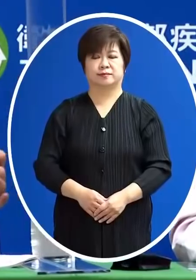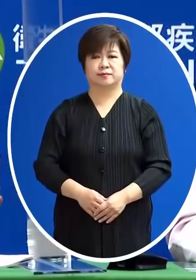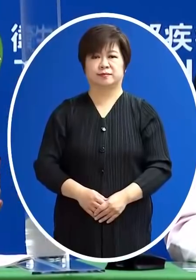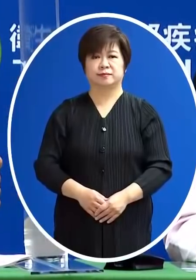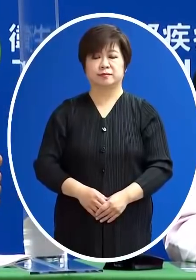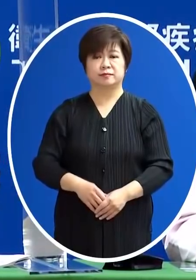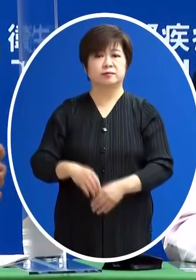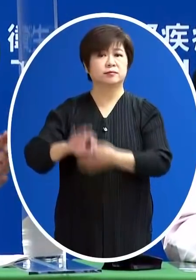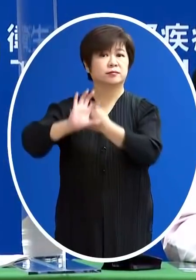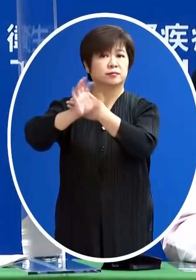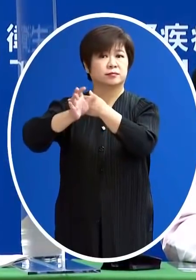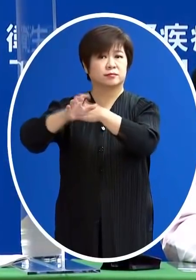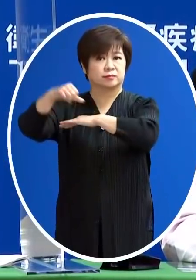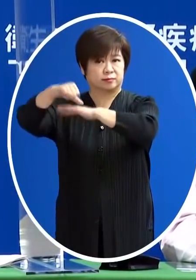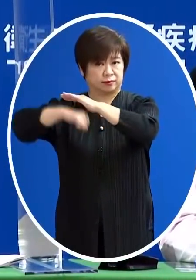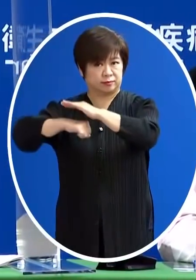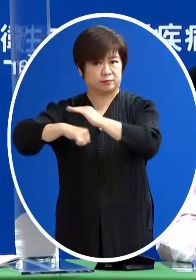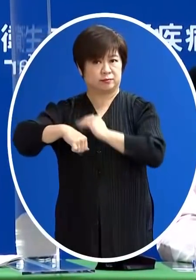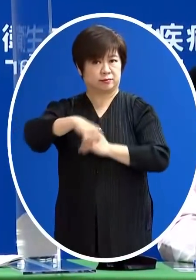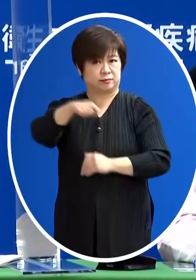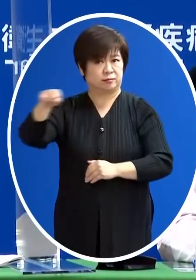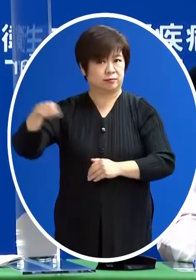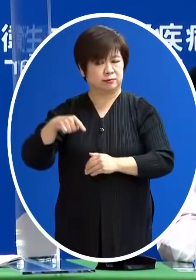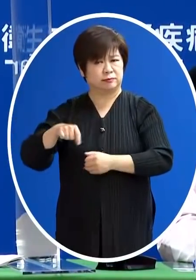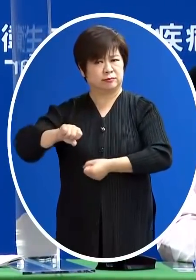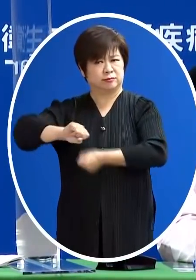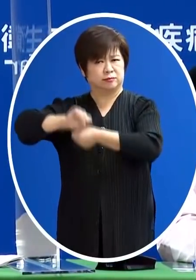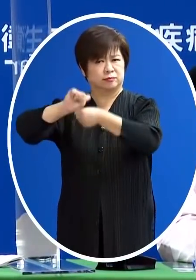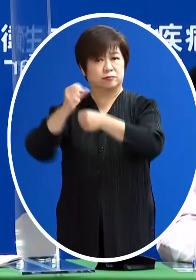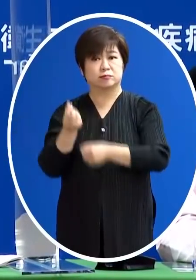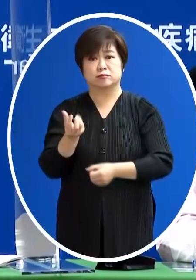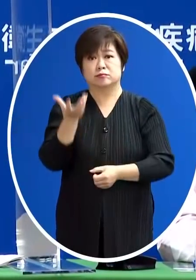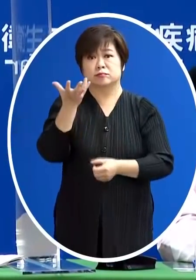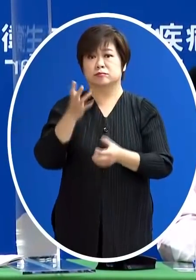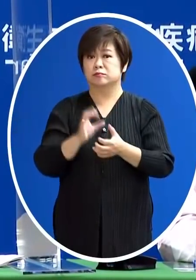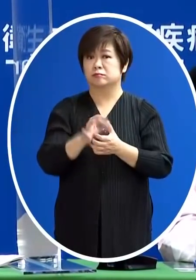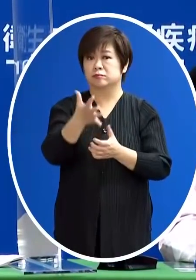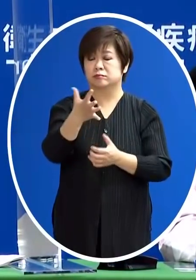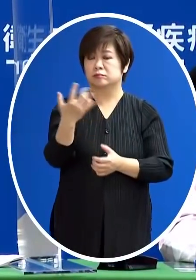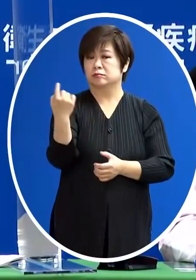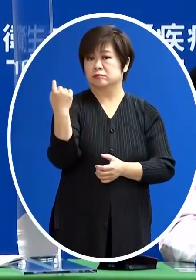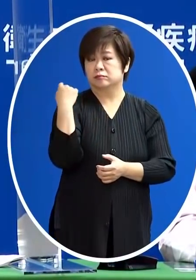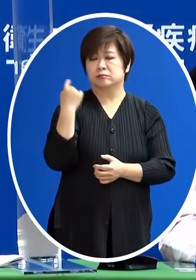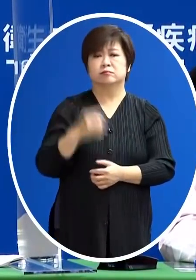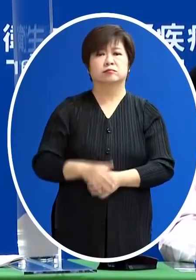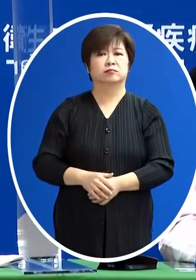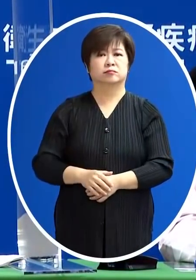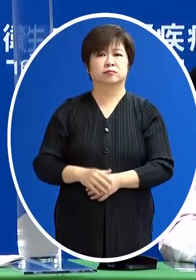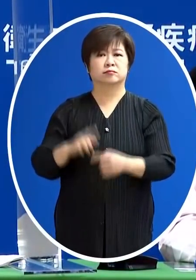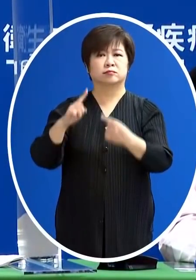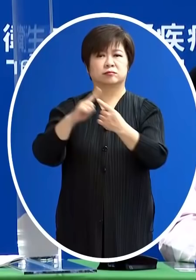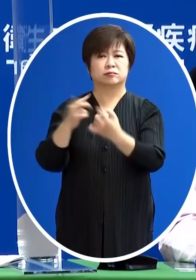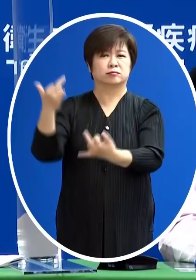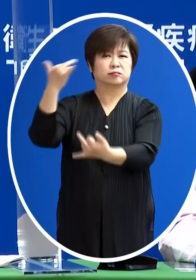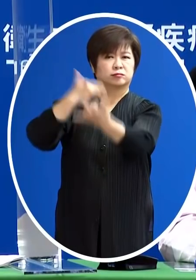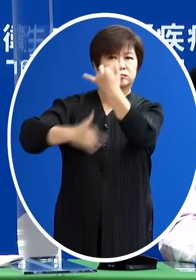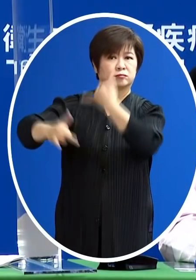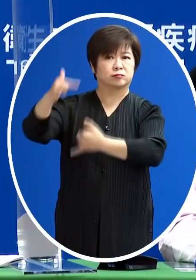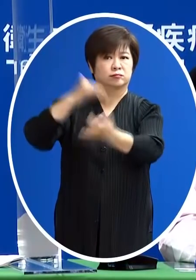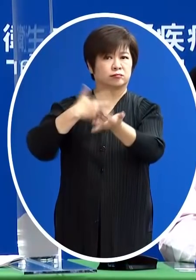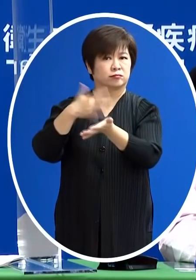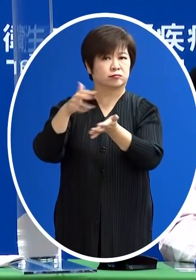那境外移入的部分增加这么多，主要是昨天进来的人数也比较